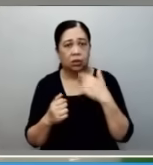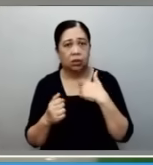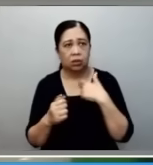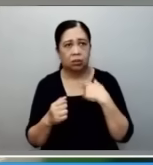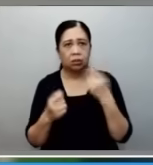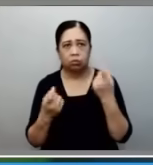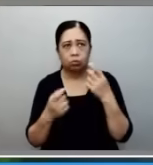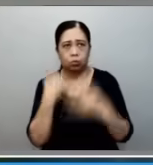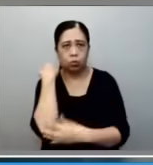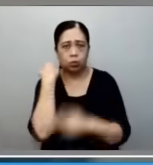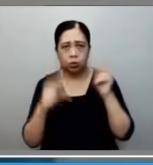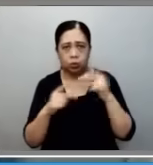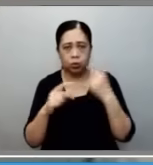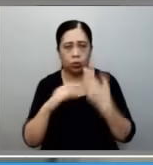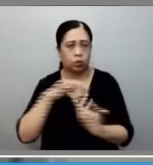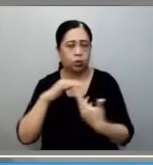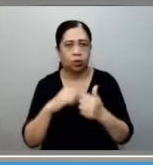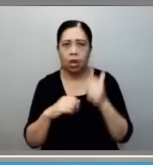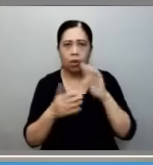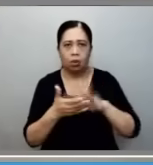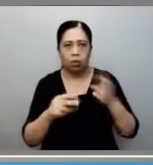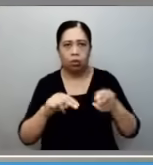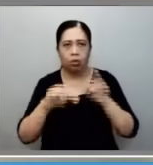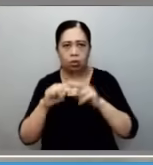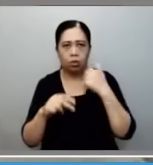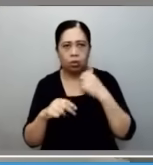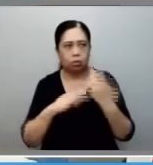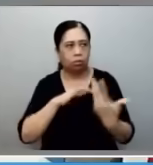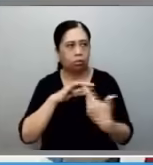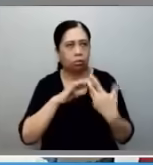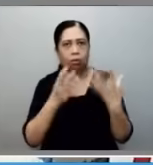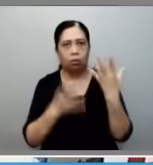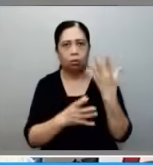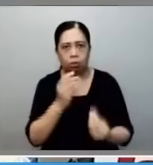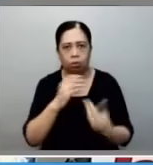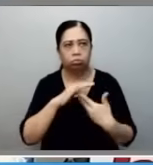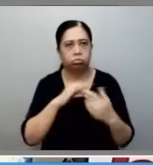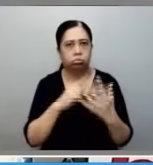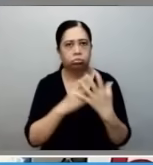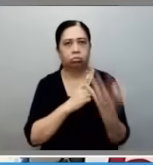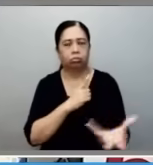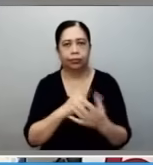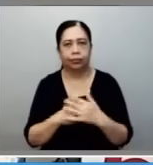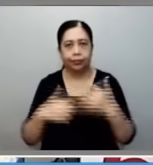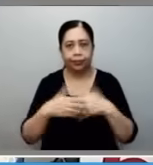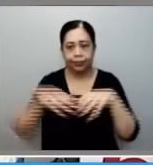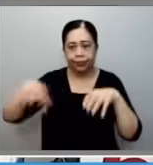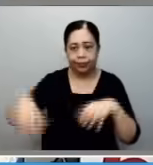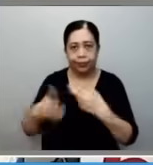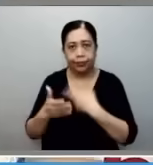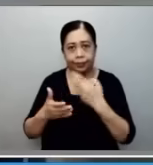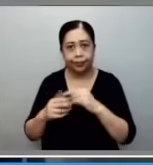kami. Ayaw niya raw magtaas ng sobra dahil siya naman ang mawawala ng customer. Sa katabing tindahan naman ng bigas ni Elvira,